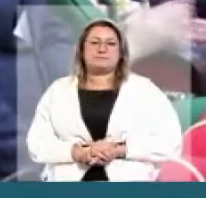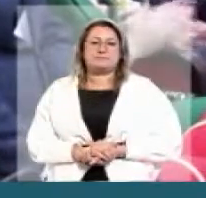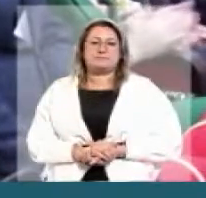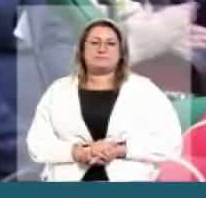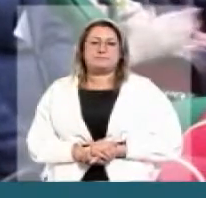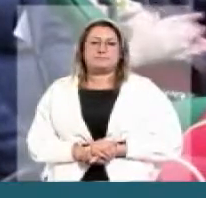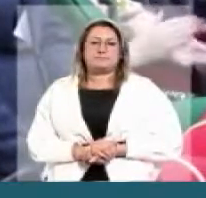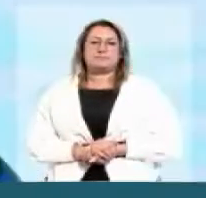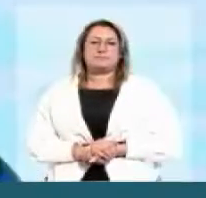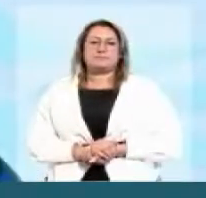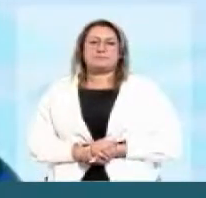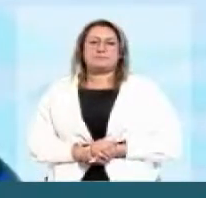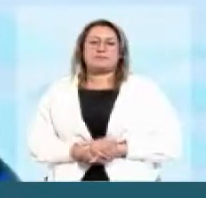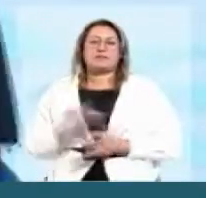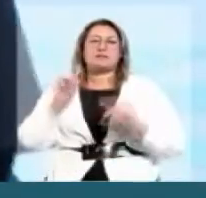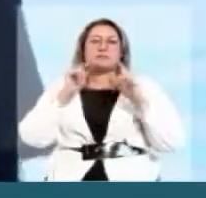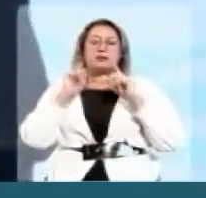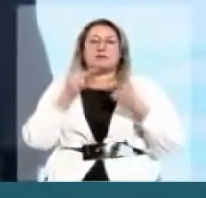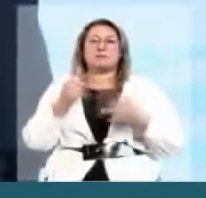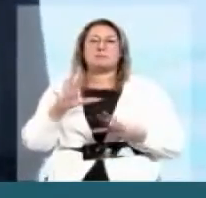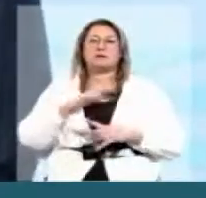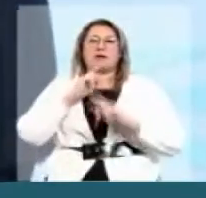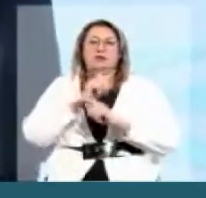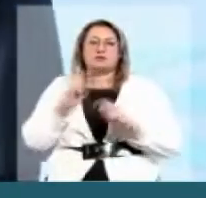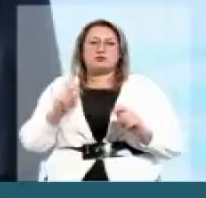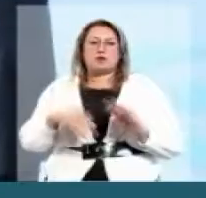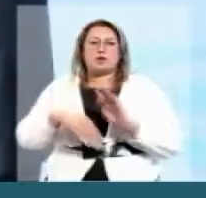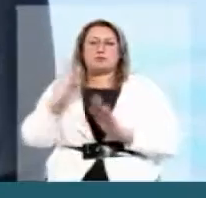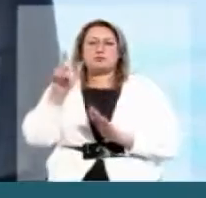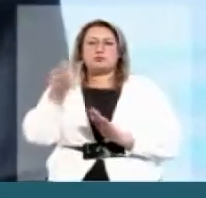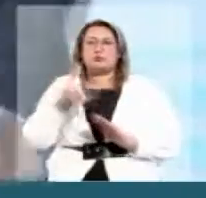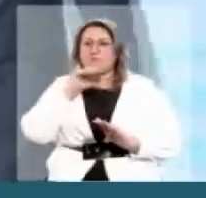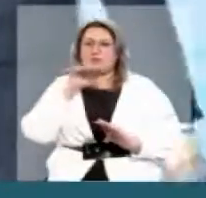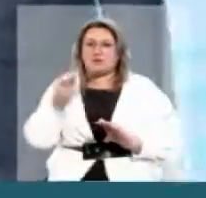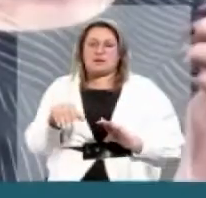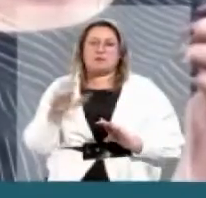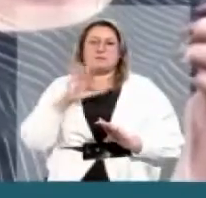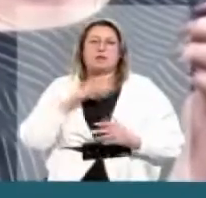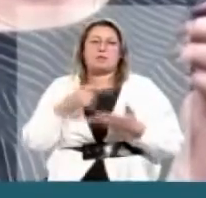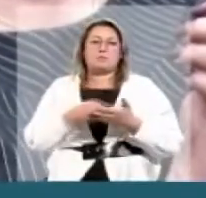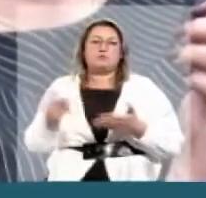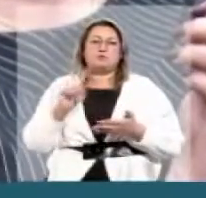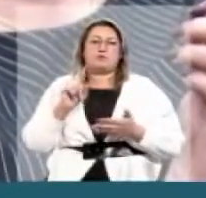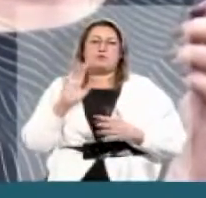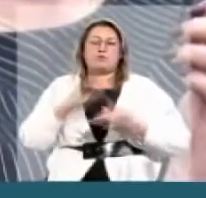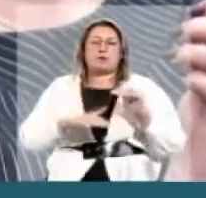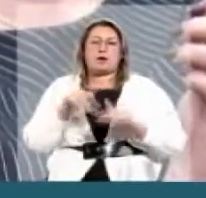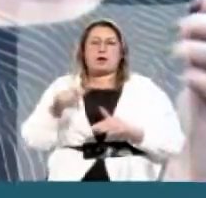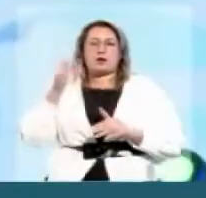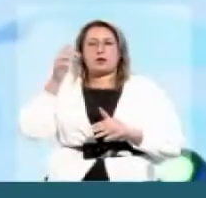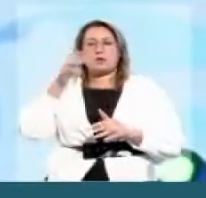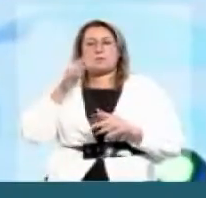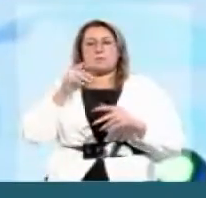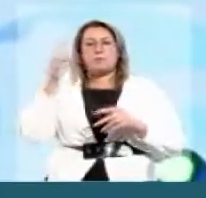иелері марапатталған жиында мемлекеттің негізі мен кемел келешегі білімді ұрпақ қолында екендігі атап өтілді. Ал жастар болашағының жарқын